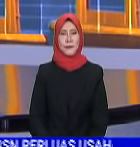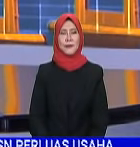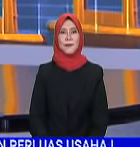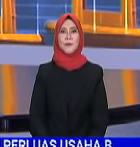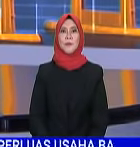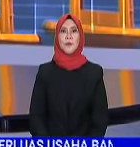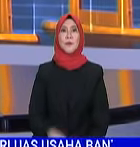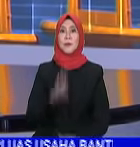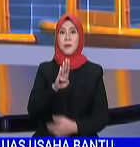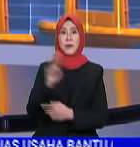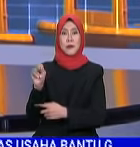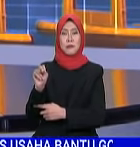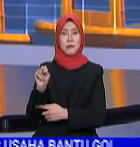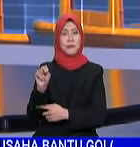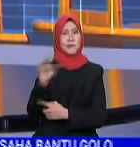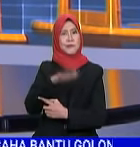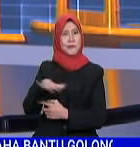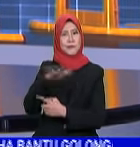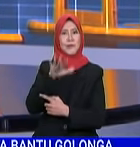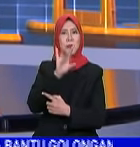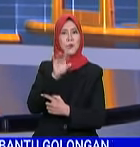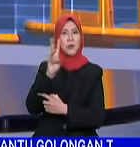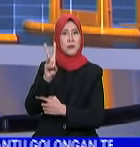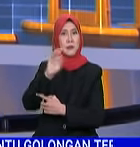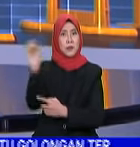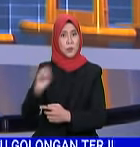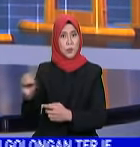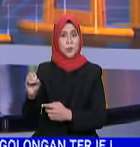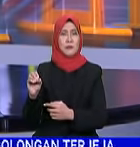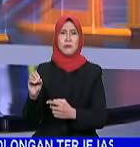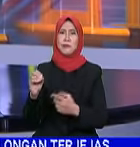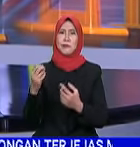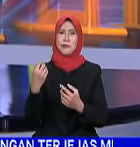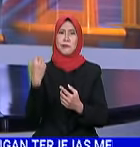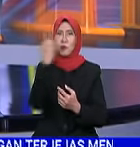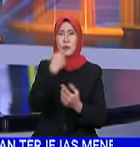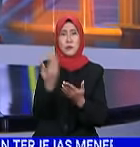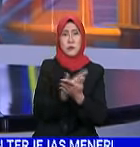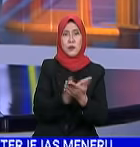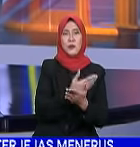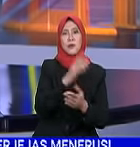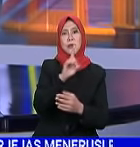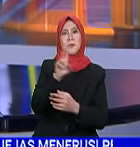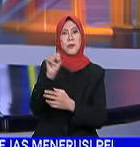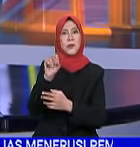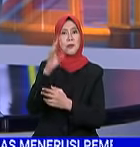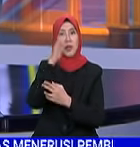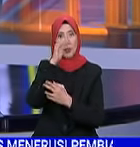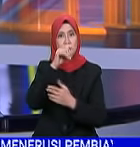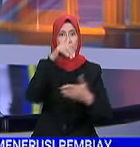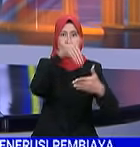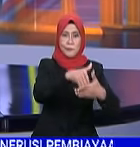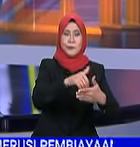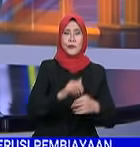Barisan Nasional menampilkan 86% atau 24 calon muka baru bagi PRU Dun Melaka. Pengarah Pilihan Raya